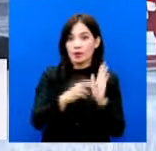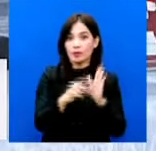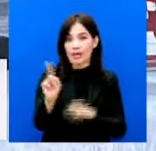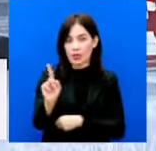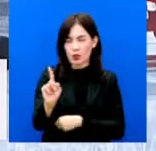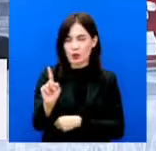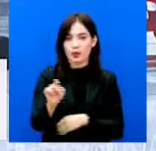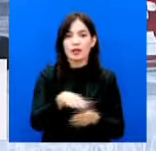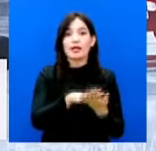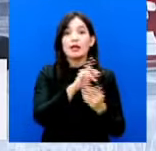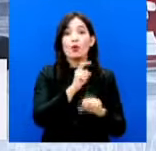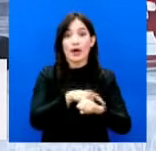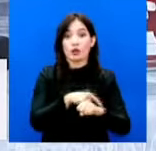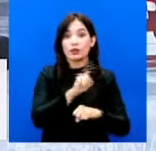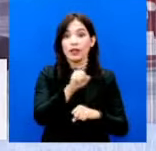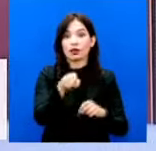1, 1,5 menit.